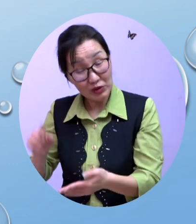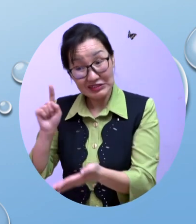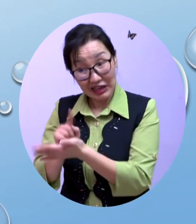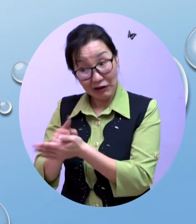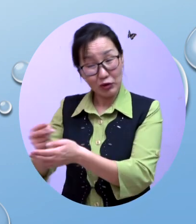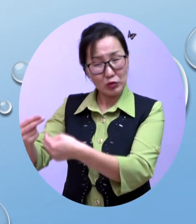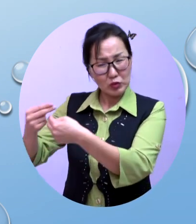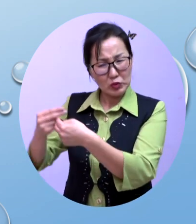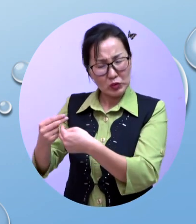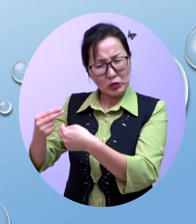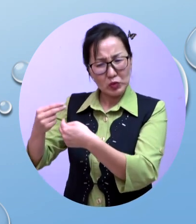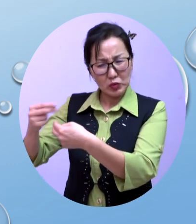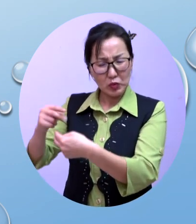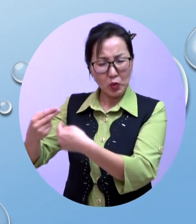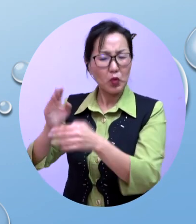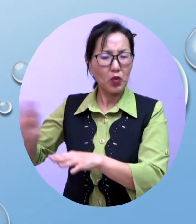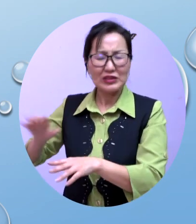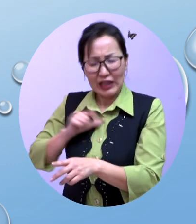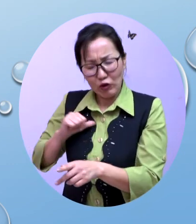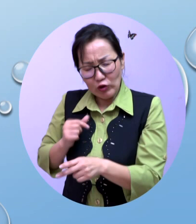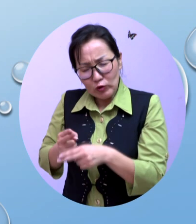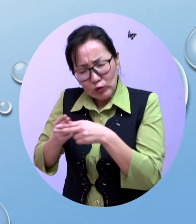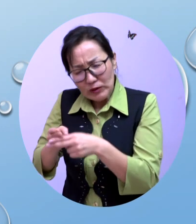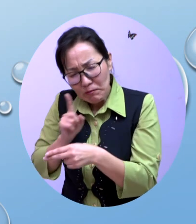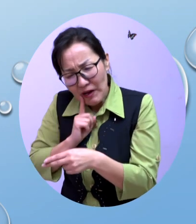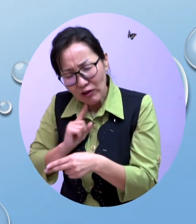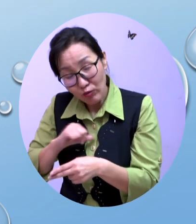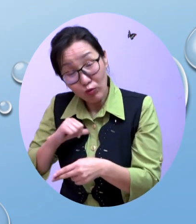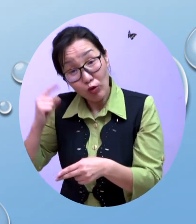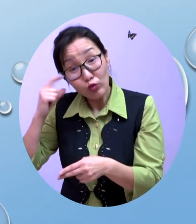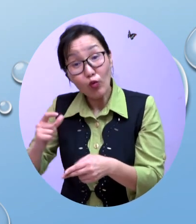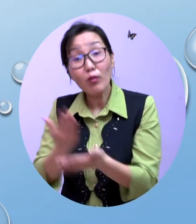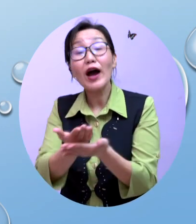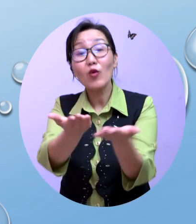Заавал туслах юмсан, ачийг нь хариулах юмсан гэж боддог хүн байгаа юу гэдгээ